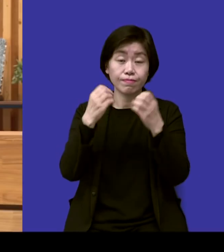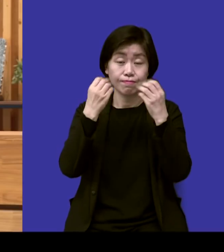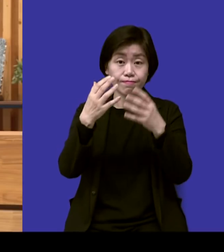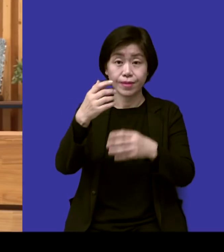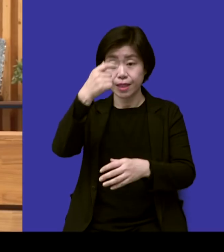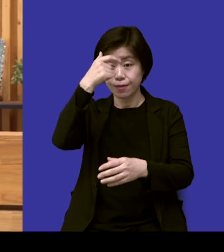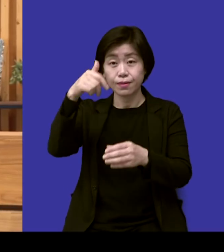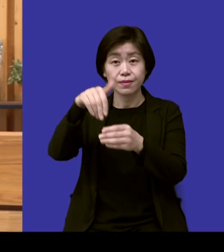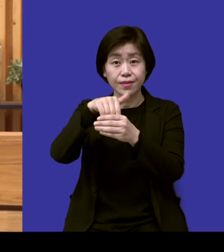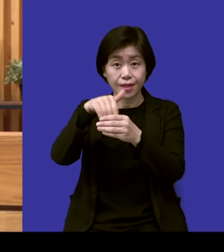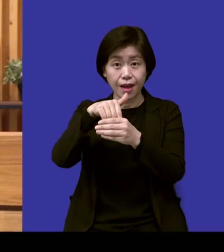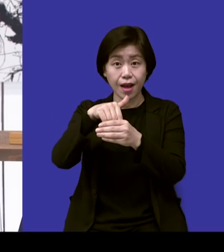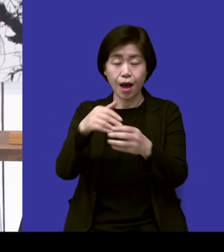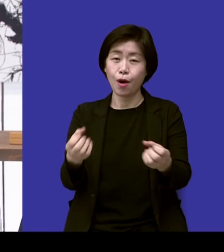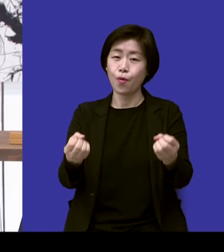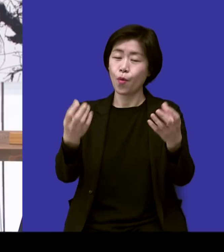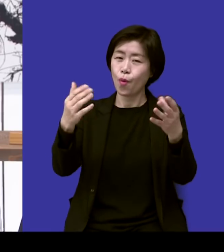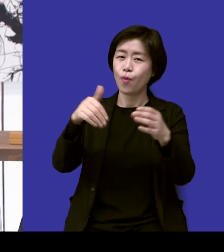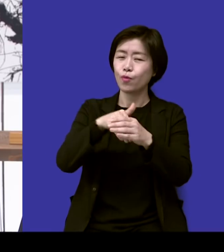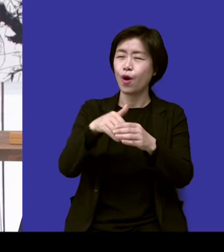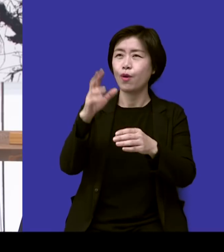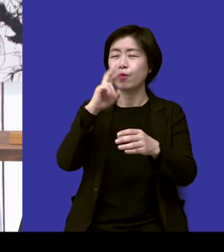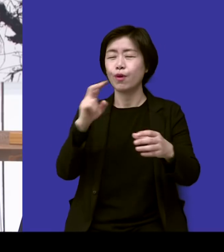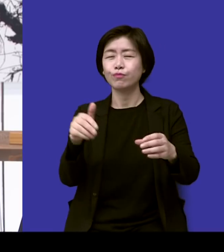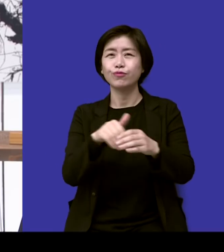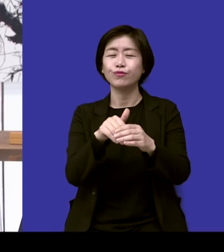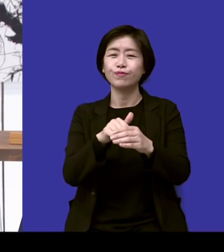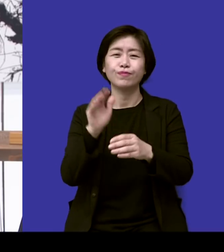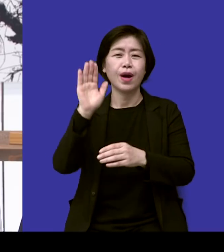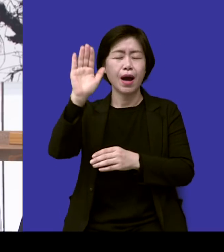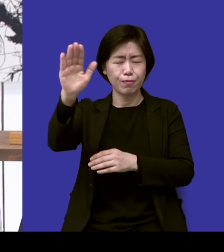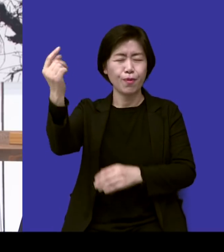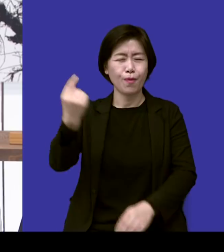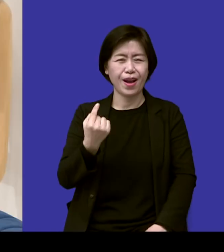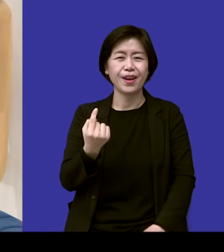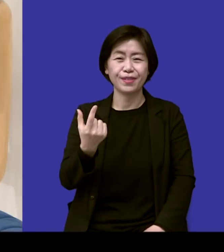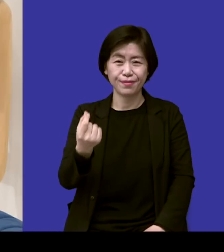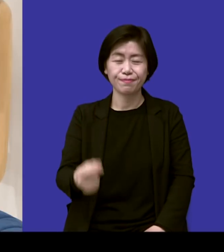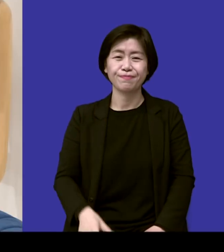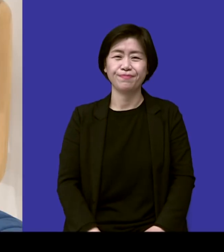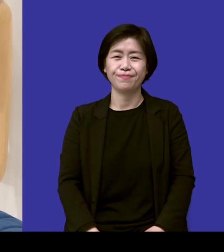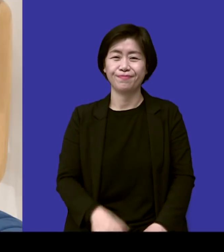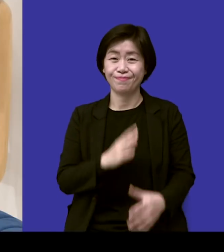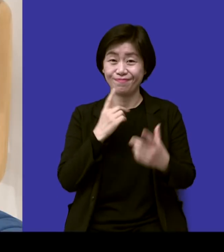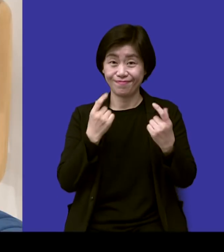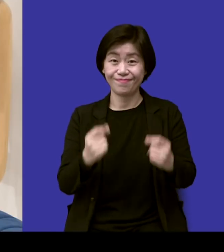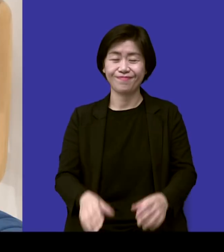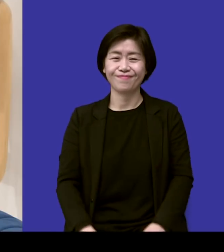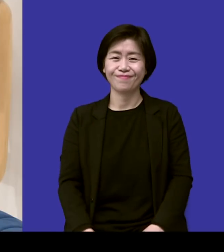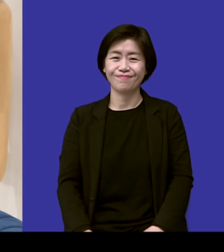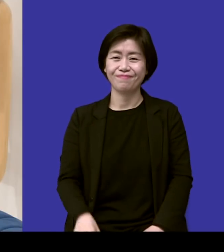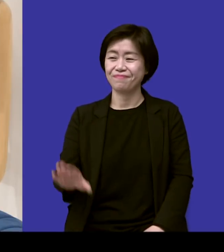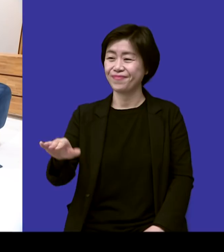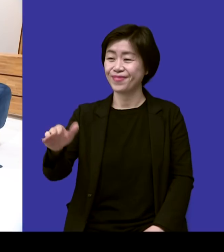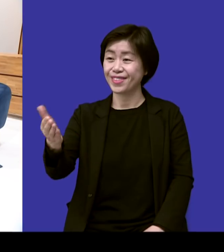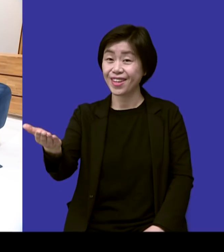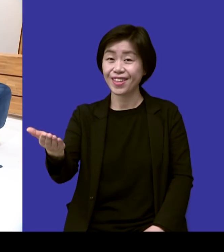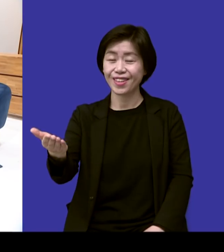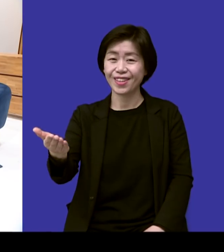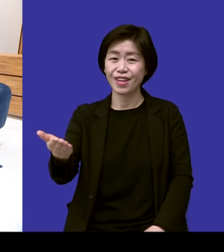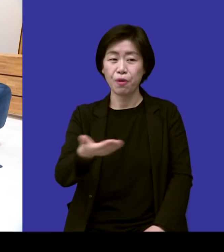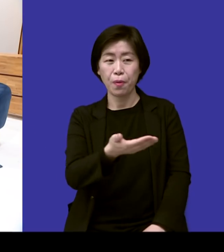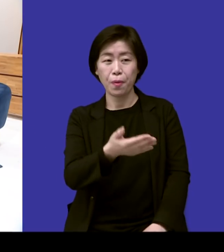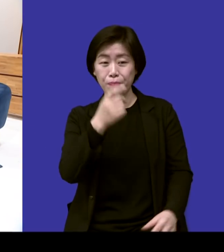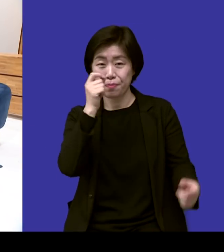새로운 그런 공연 문화, 새로운 찬양 문화가 아마 앞으로 도래하지 않을까 이런 생각을 해봅니다. 아, 네. 우리 지은 씨 또 가까운 오빠로서, 네. 친하게